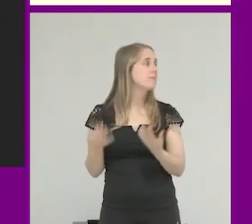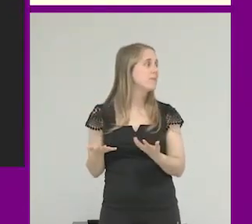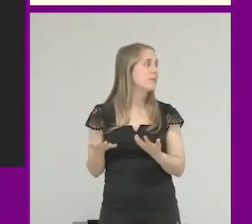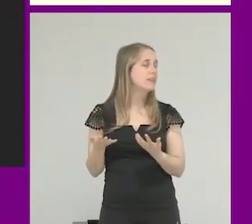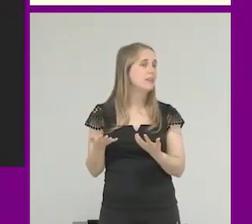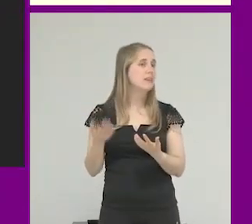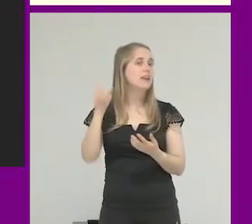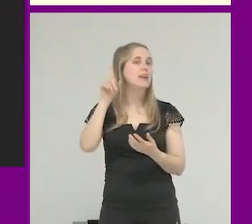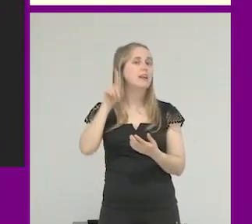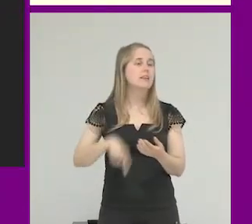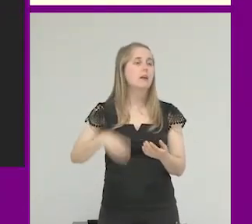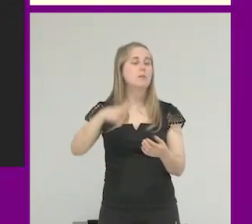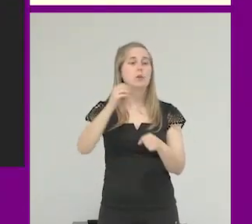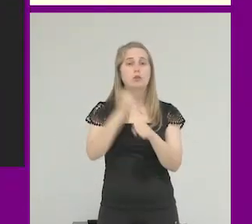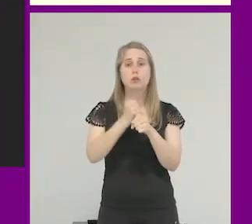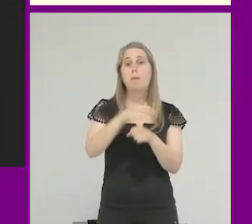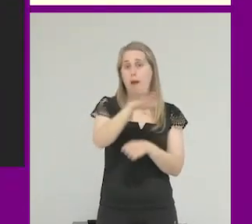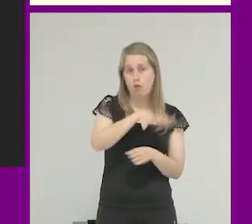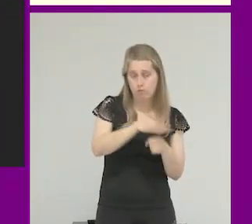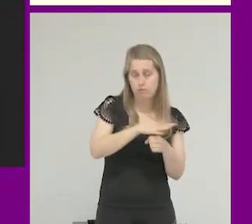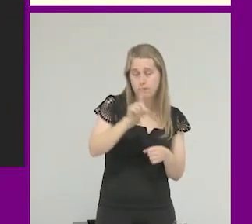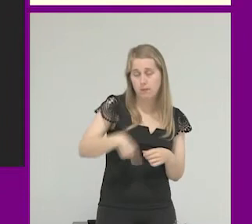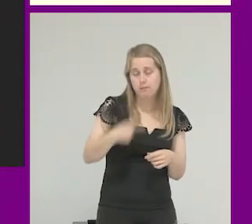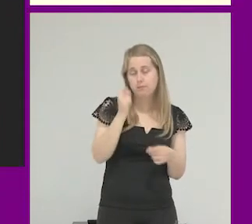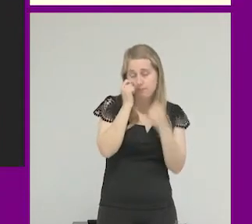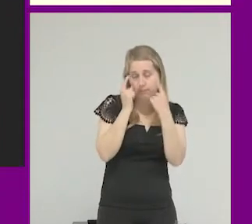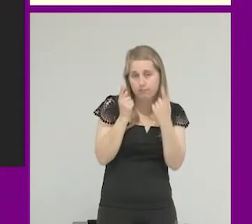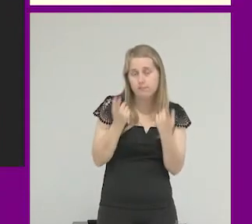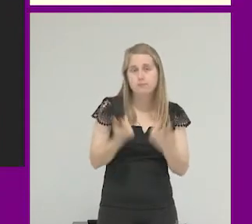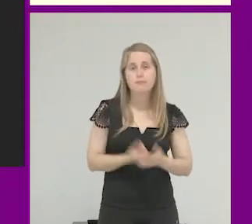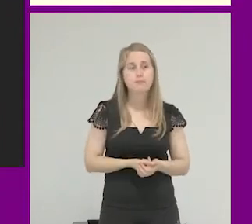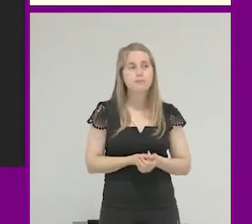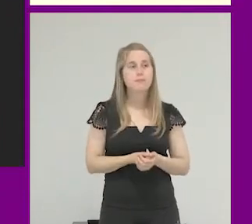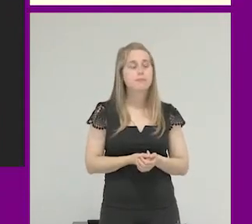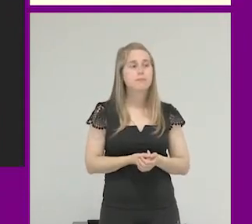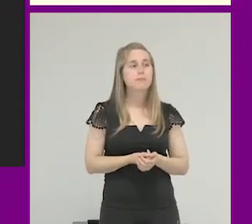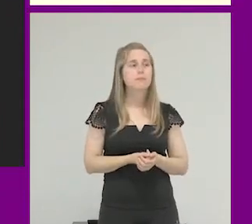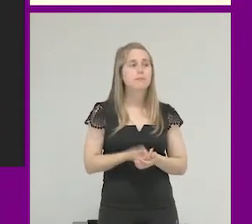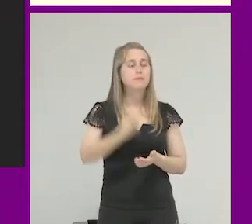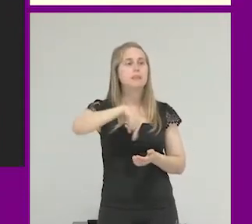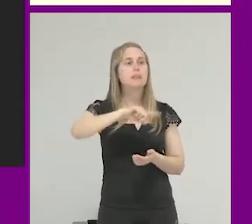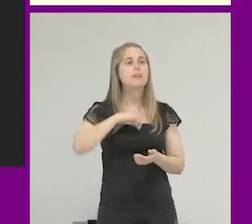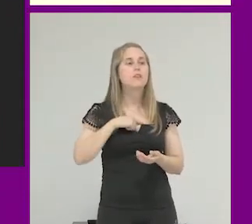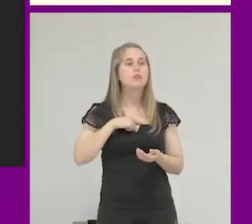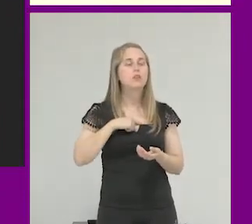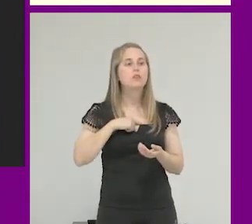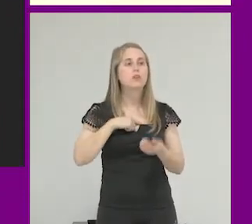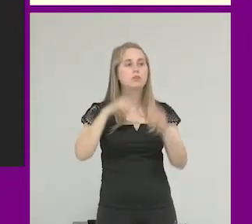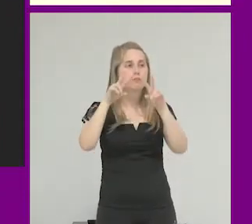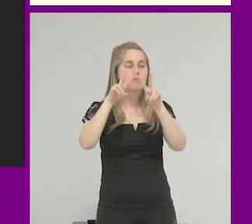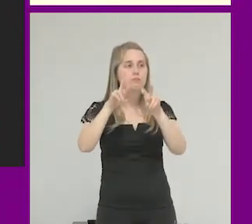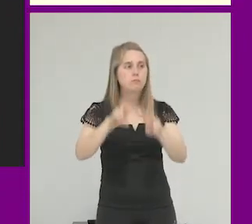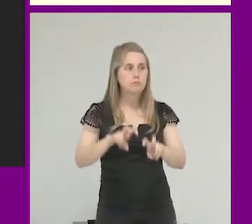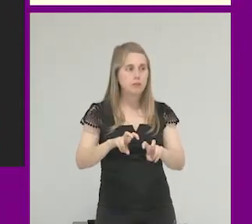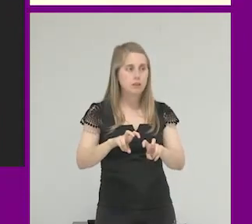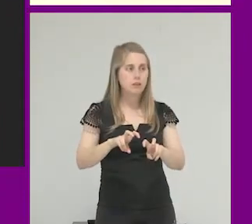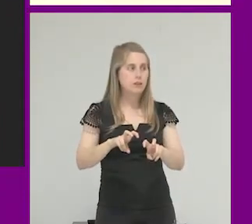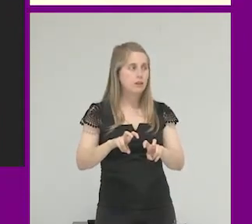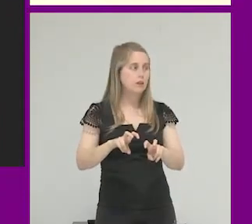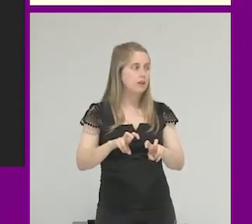eta ere gure lan eremuan ba ikusten duguna. Eta zergatik egin dugu gure ikerketa lehen